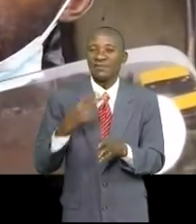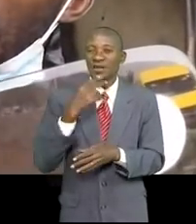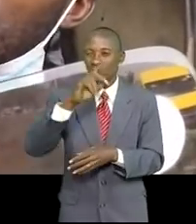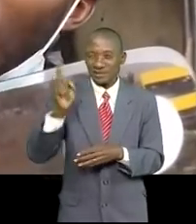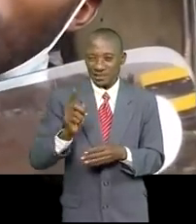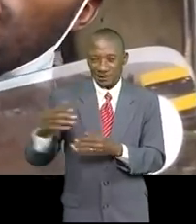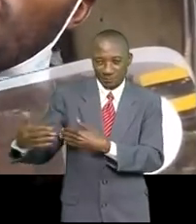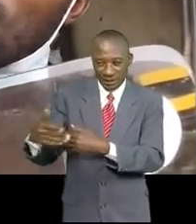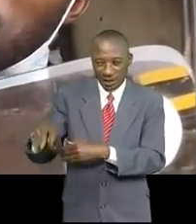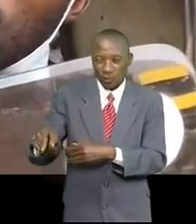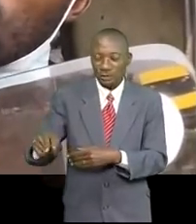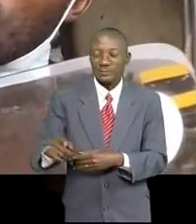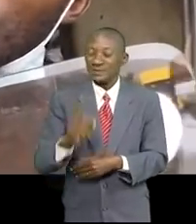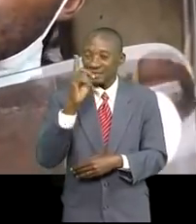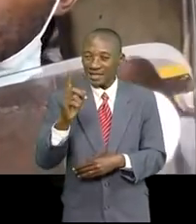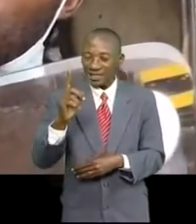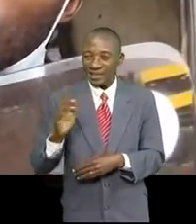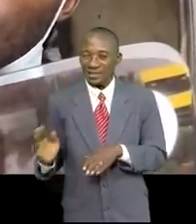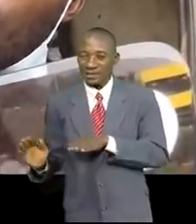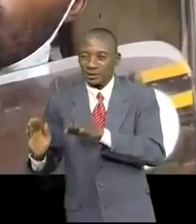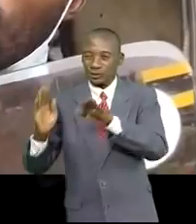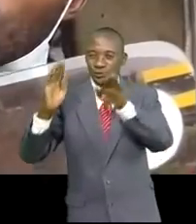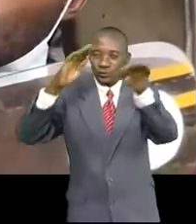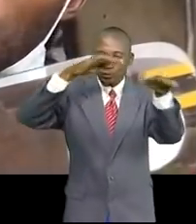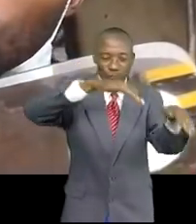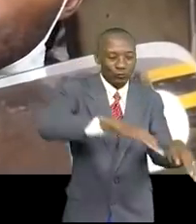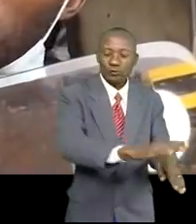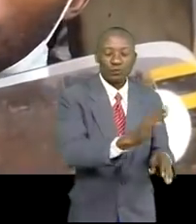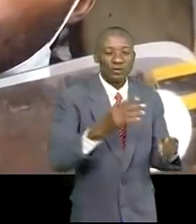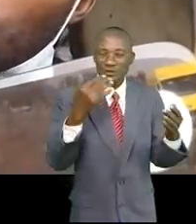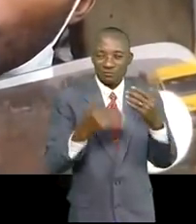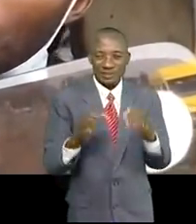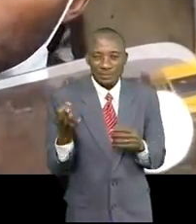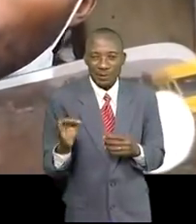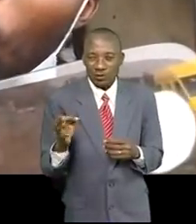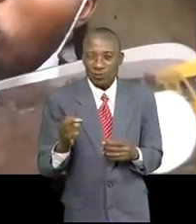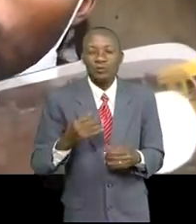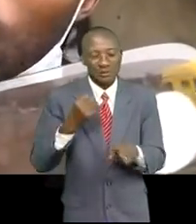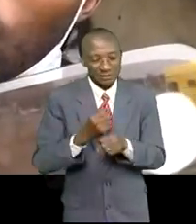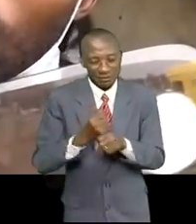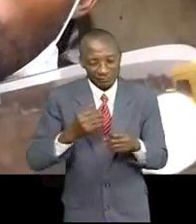Nous avons souffert avec les embouteillages sur cette route. La fin de travaux nous aidera à mieux circuler.